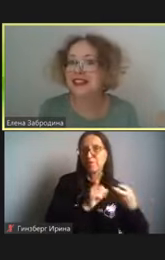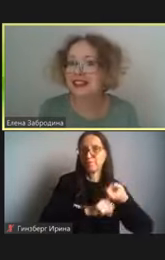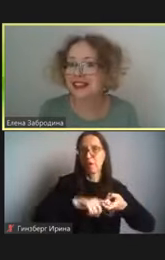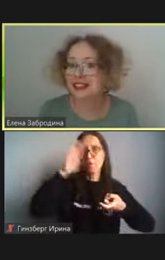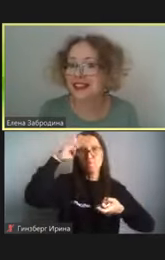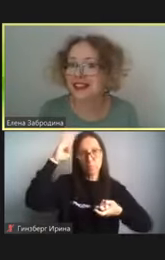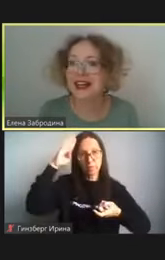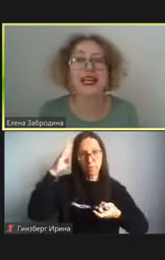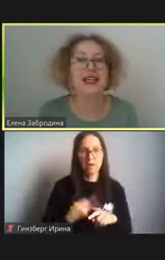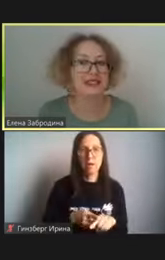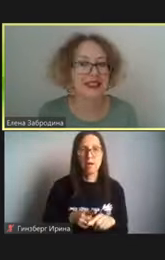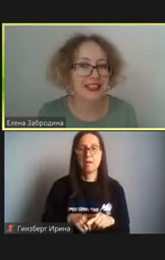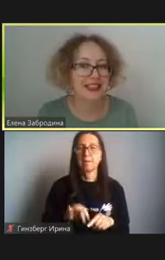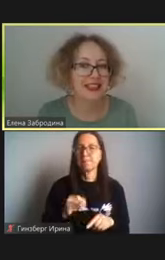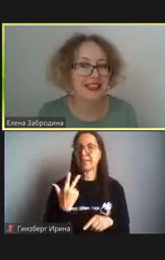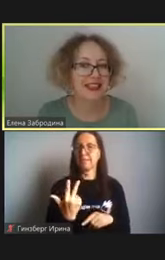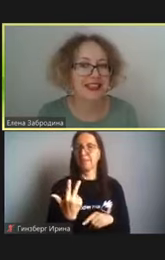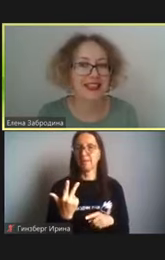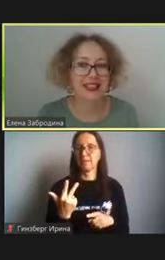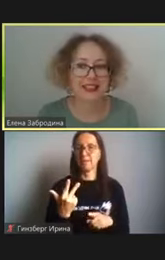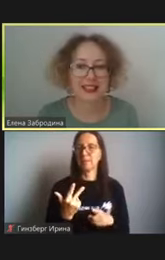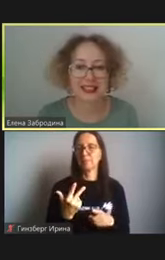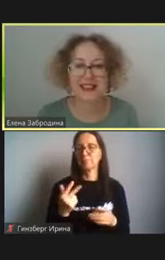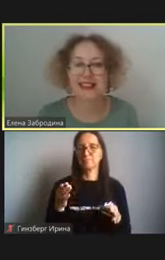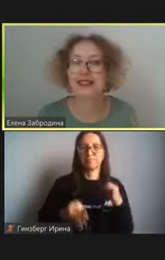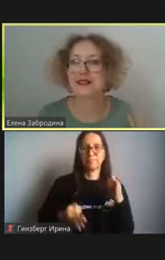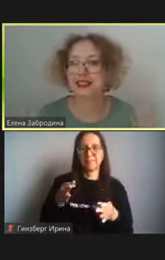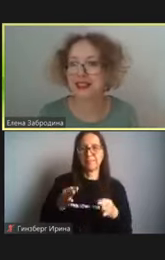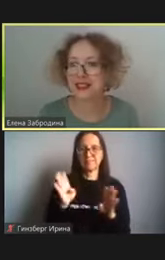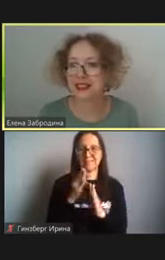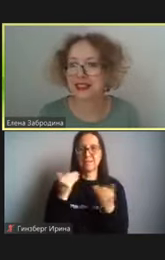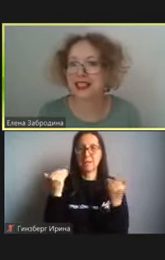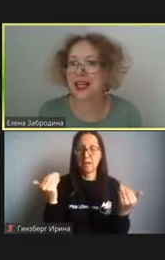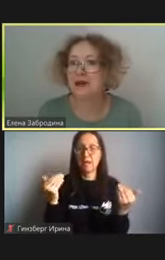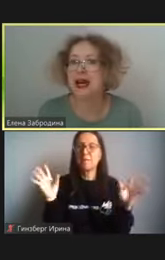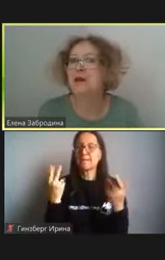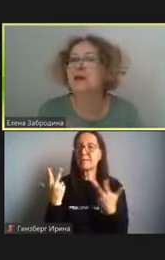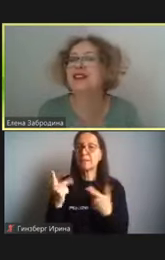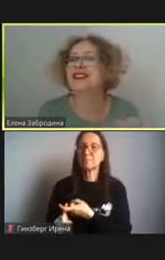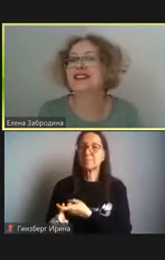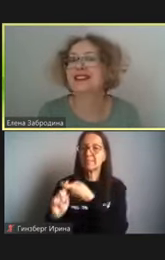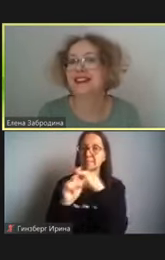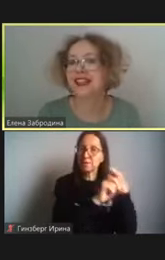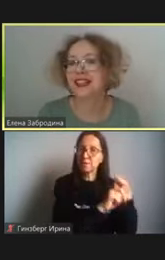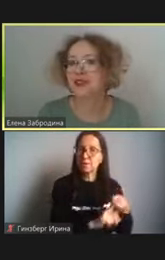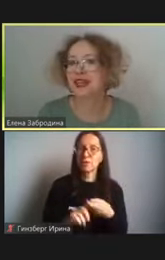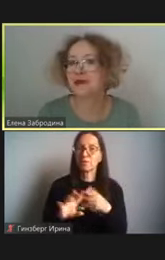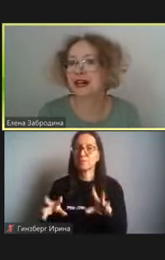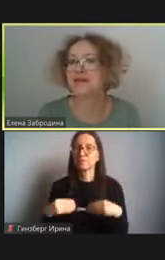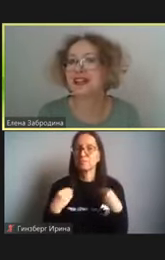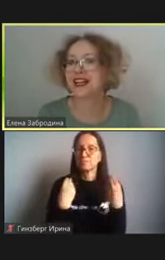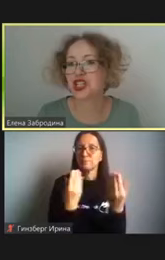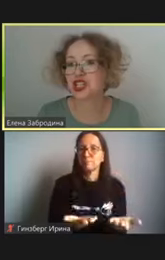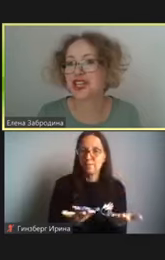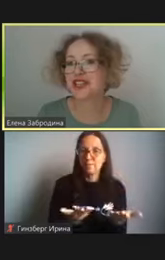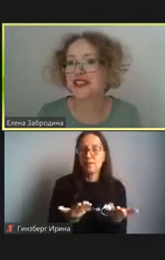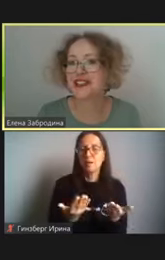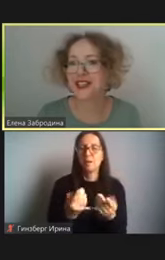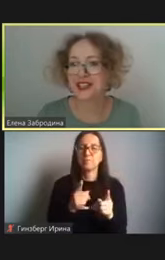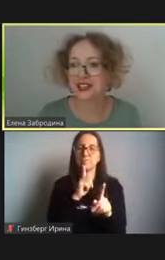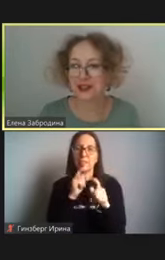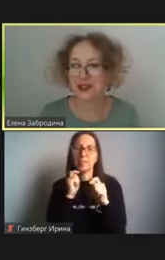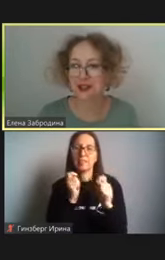Три стихии, и все три стихии на этой картине, все три стихии как бы принесены, вот как бы как